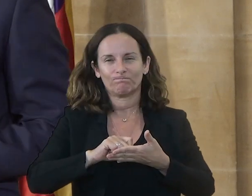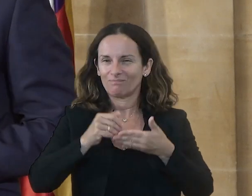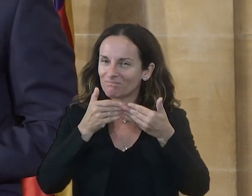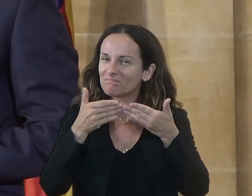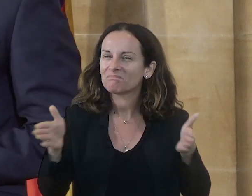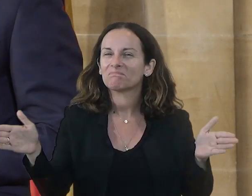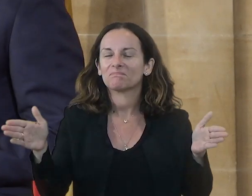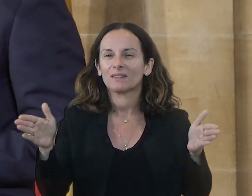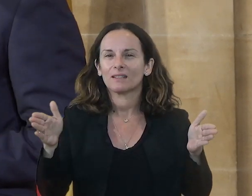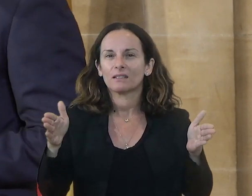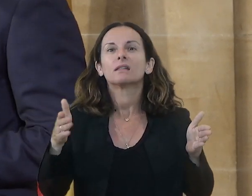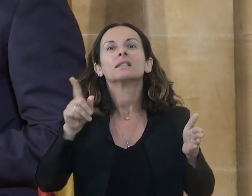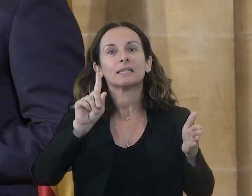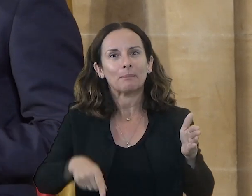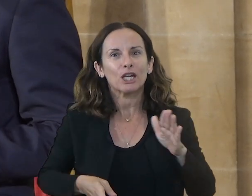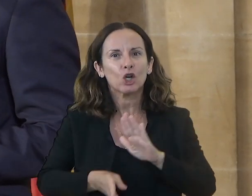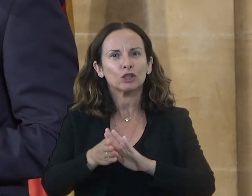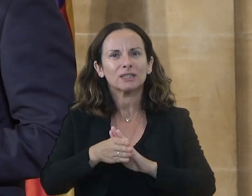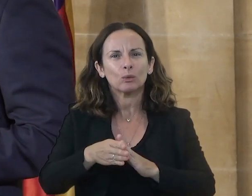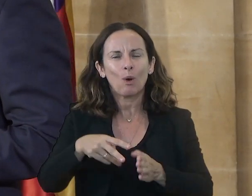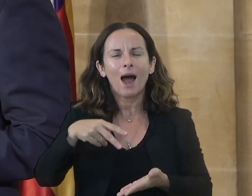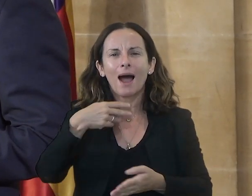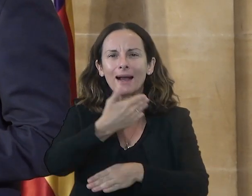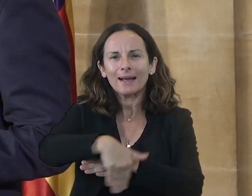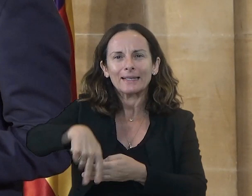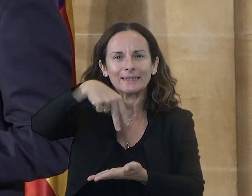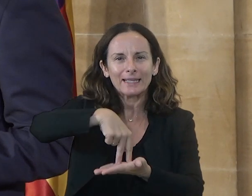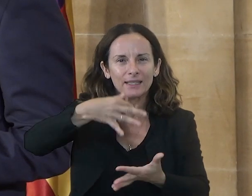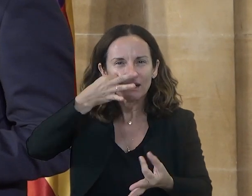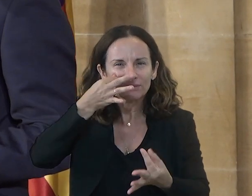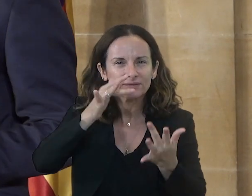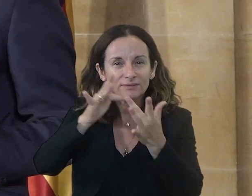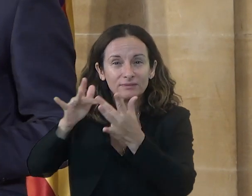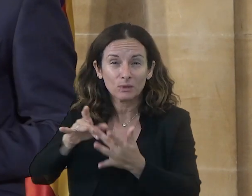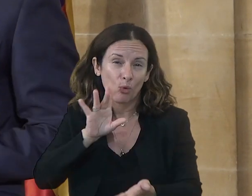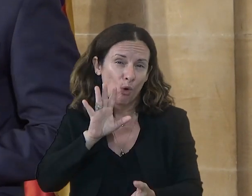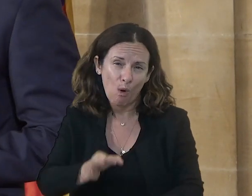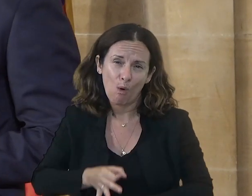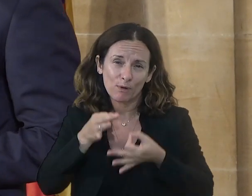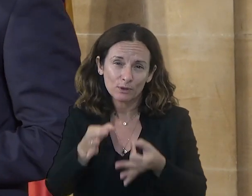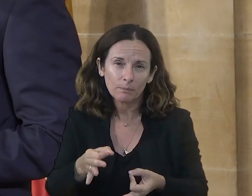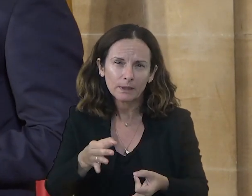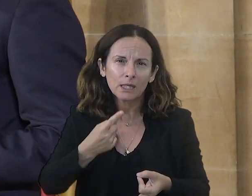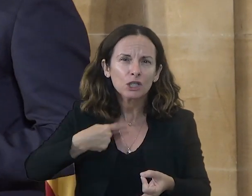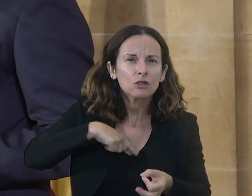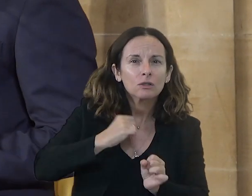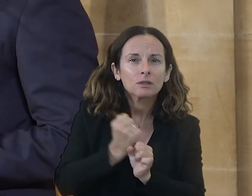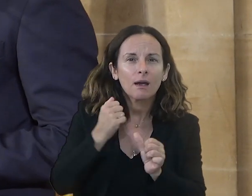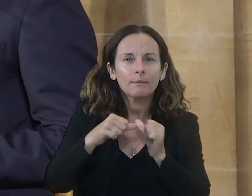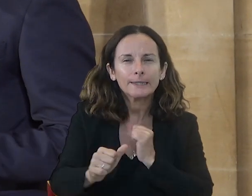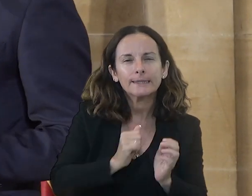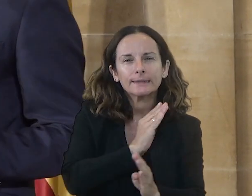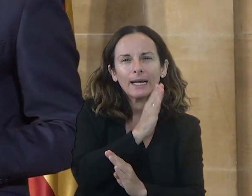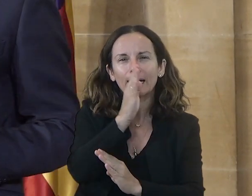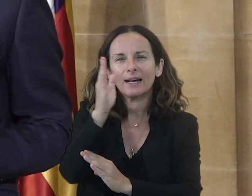en els despatxos, ho tenim clar. Continuarem estant a peu de carrer, com sempre hem fet. La nostra feina